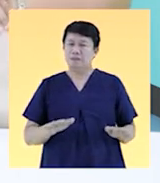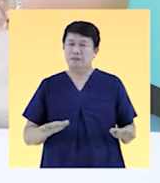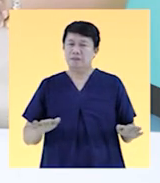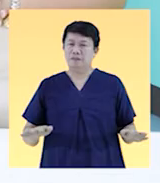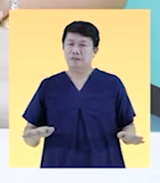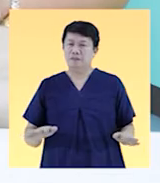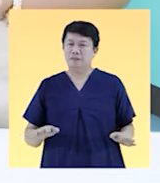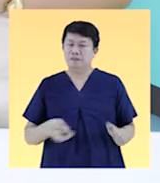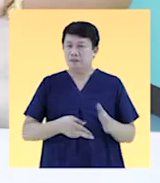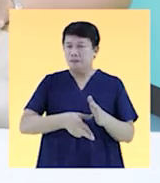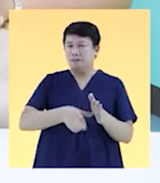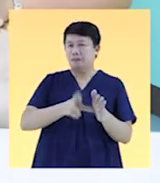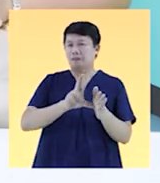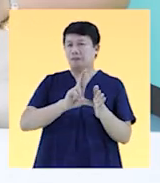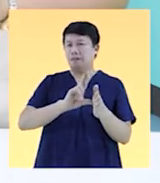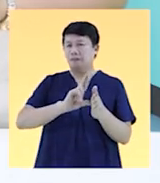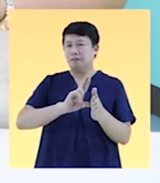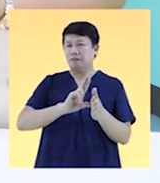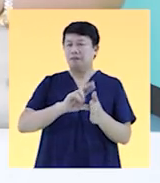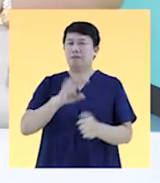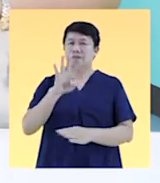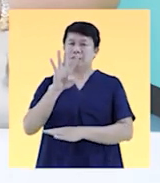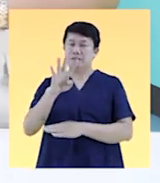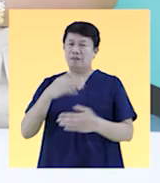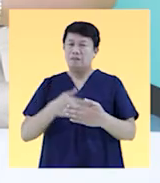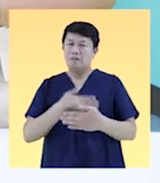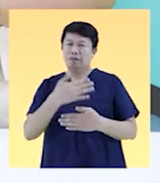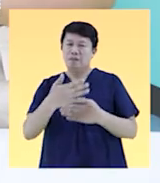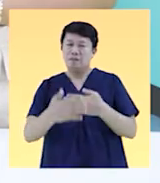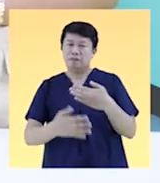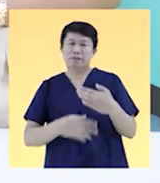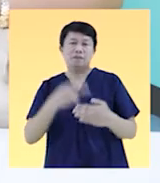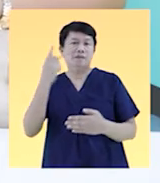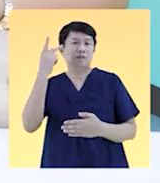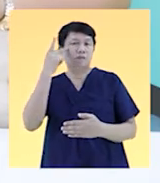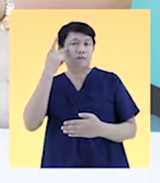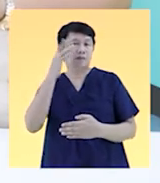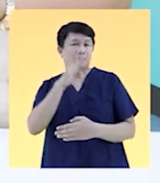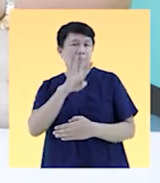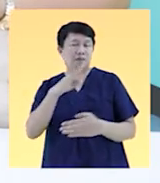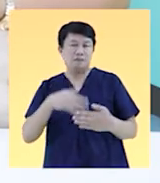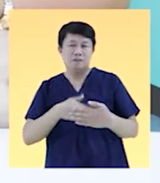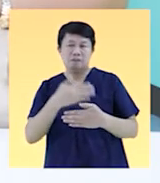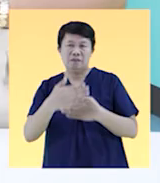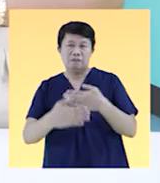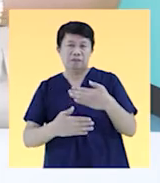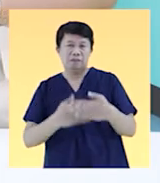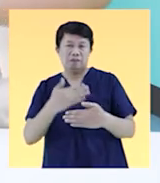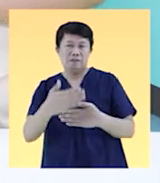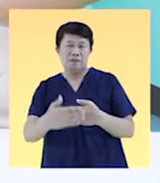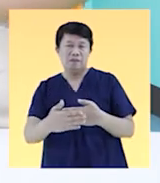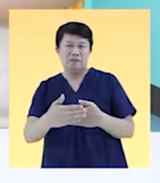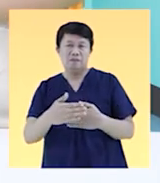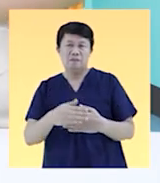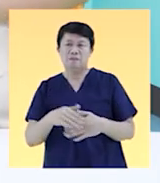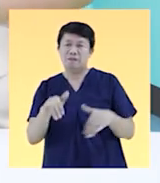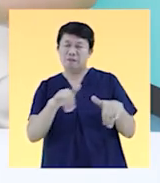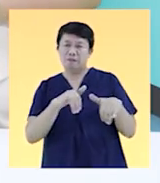Mga bata, balikan natin ang apat na hakbang sa Polya's 4-step